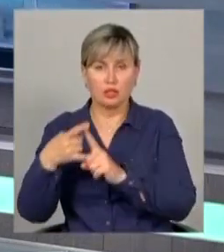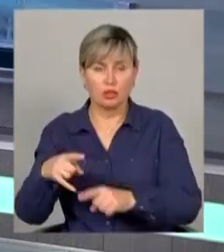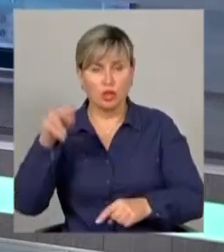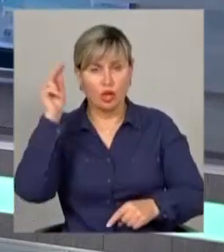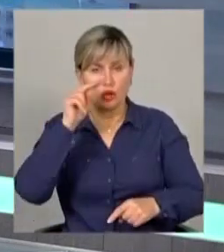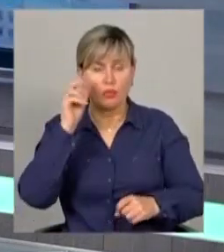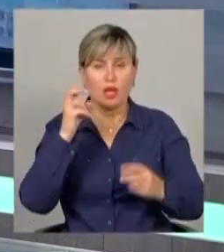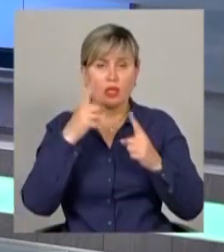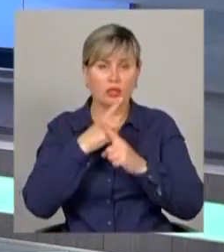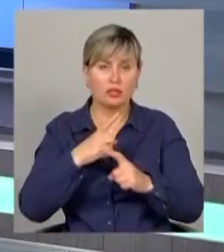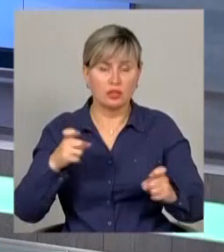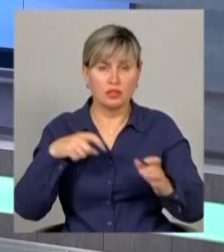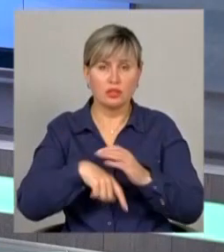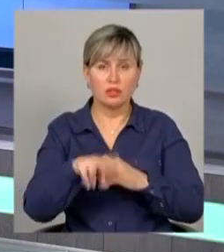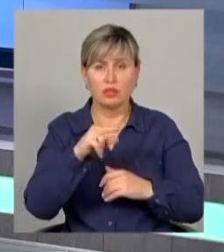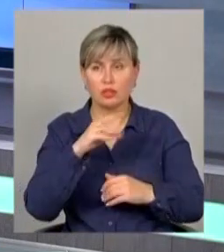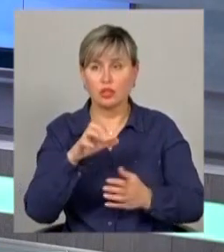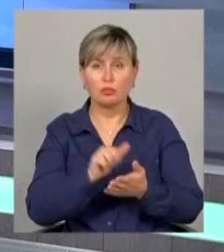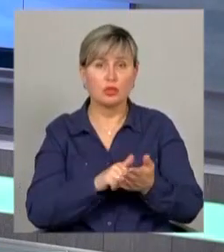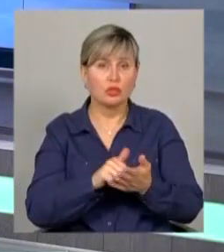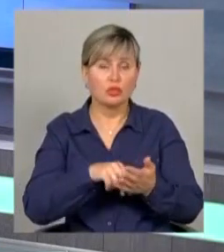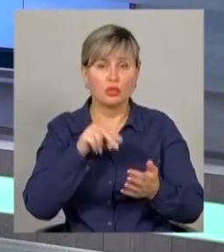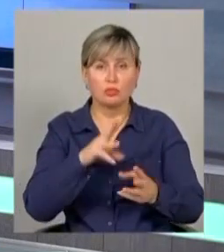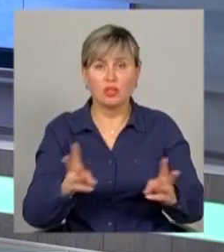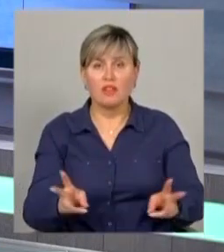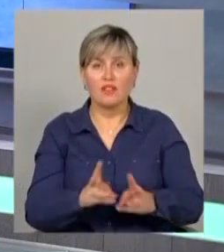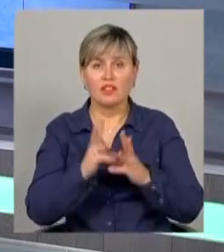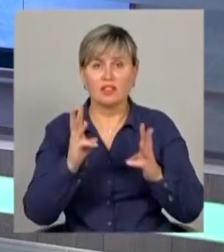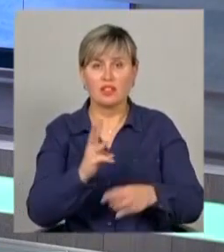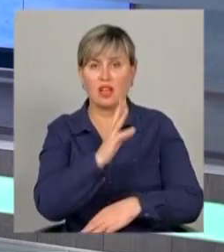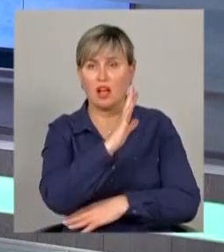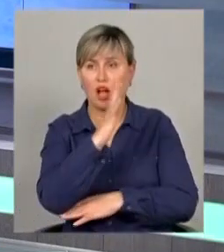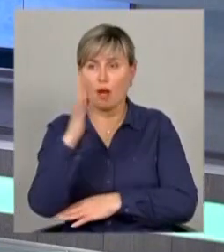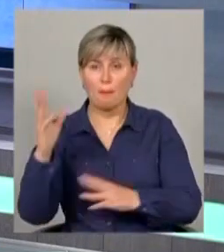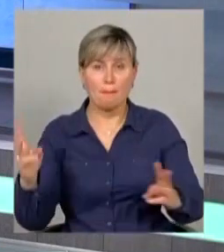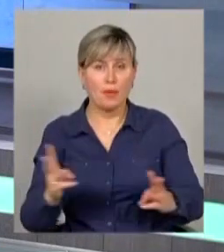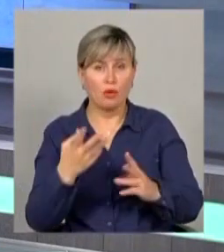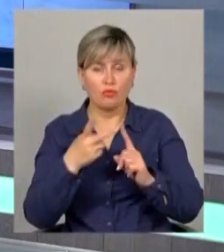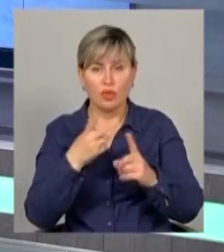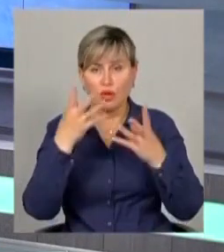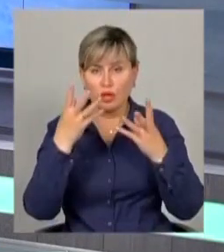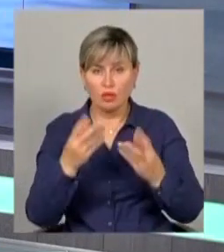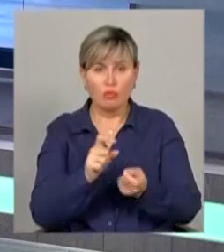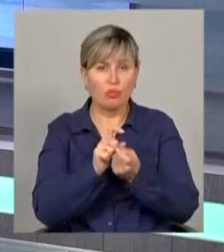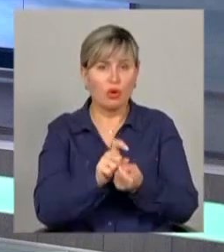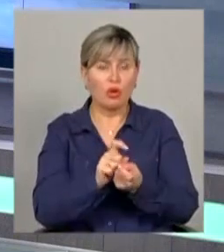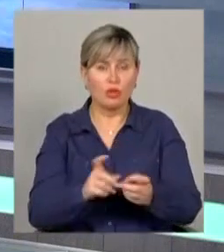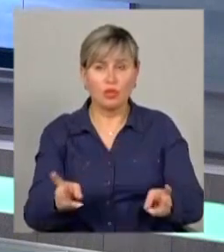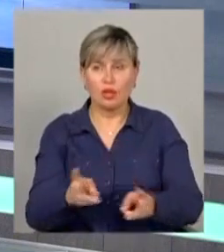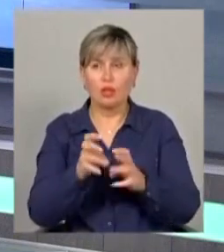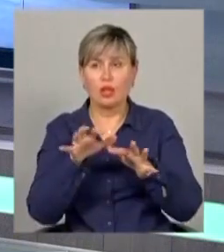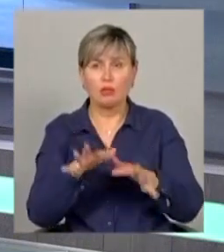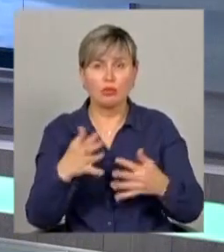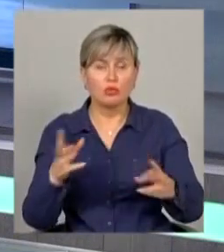обучения. Как сообщают в областном ДЧС, причиной ЧП стало возгорание камыша. Пожарные вторые сутки борются с огнем. Однако на местах